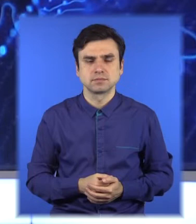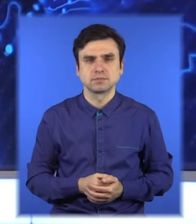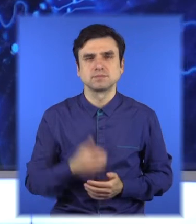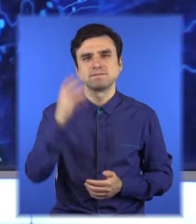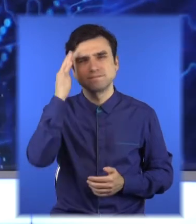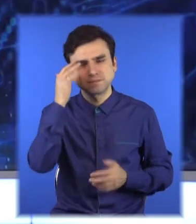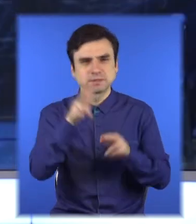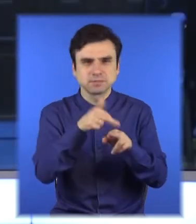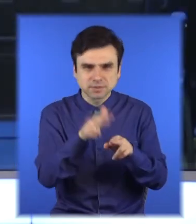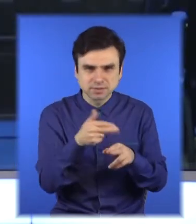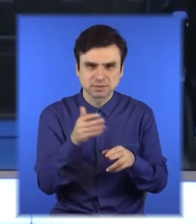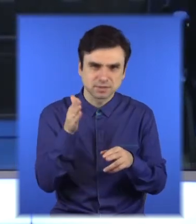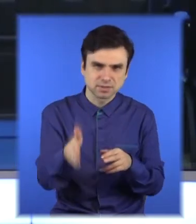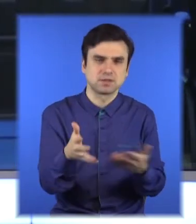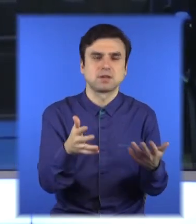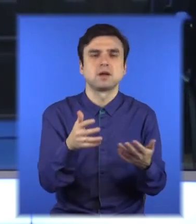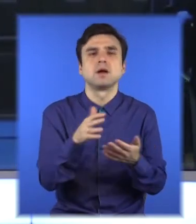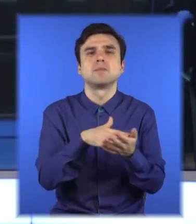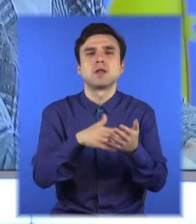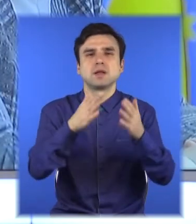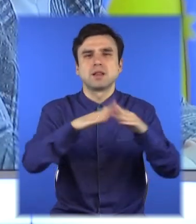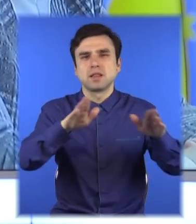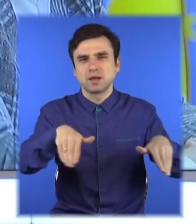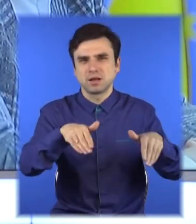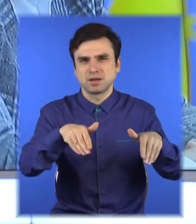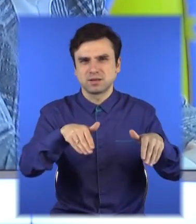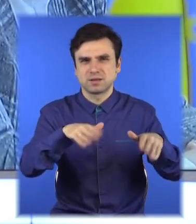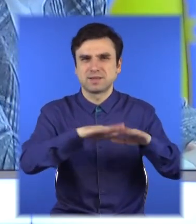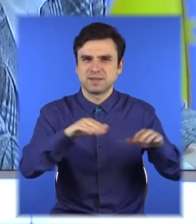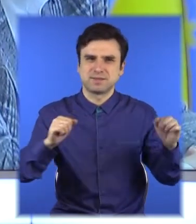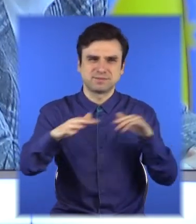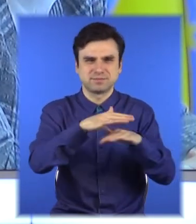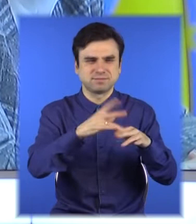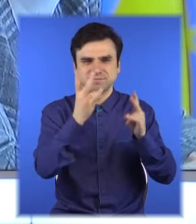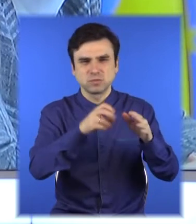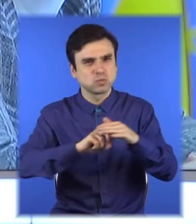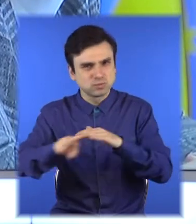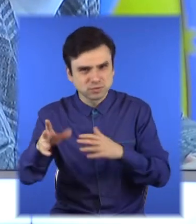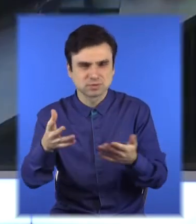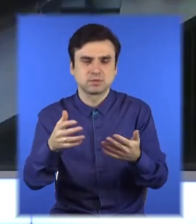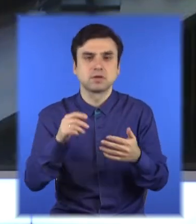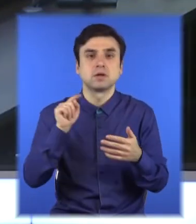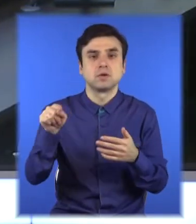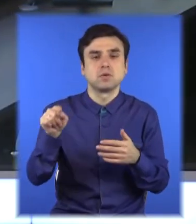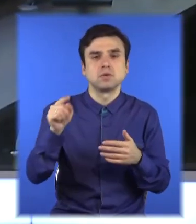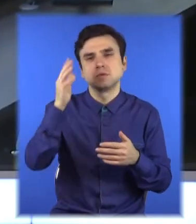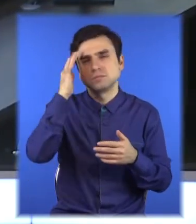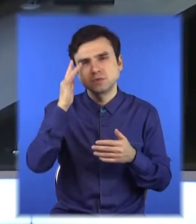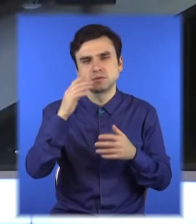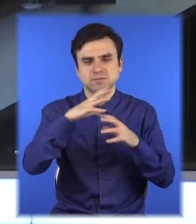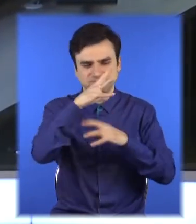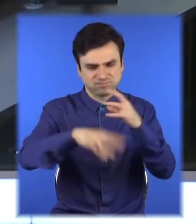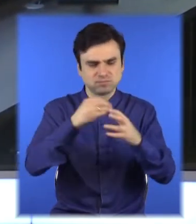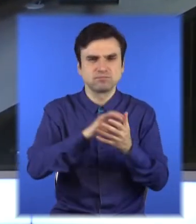Хотів стати поліцейським, втік з табору та мріє про мир в усьому світі. Такими спогадами ділився зі старшокласниками